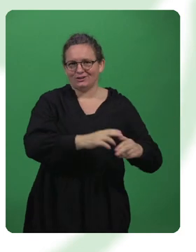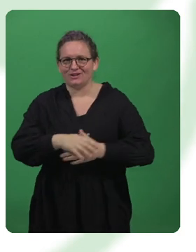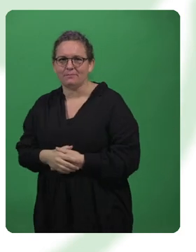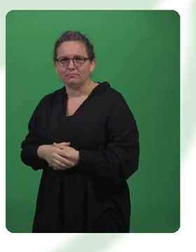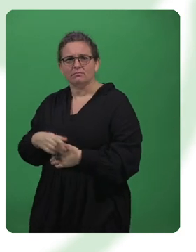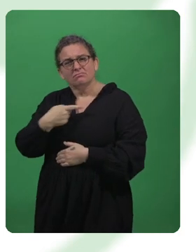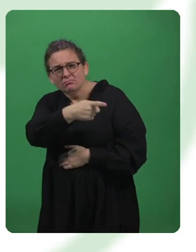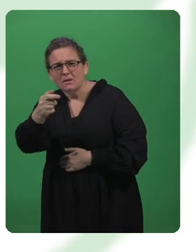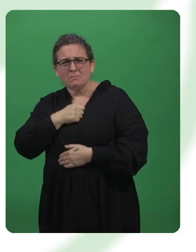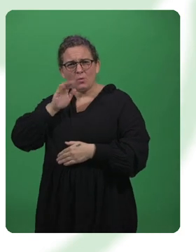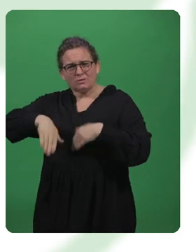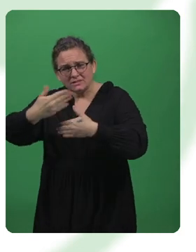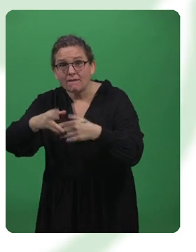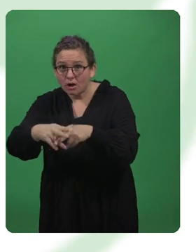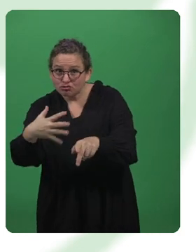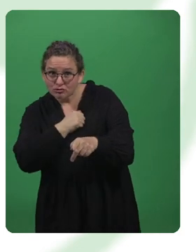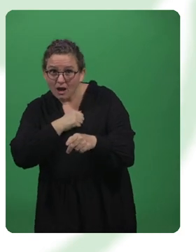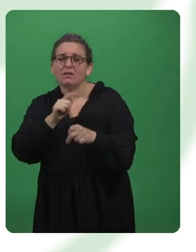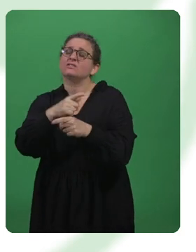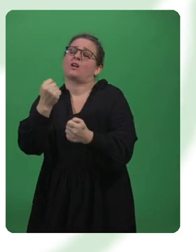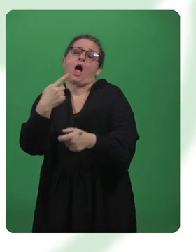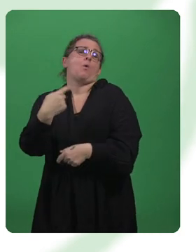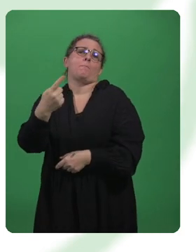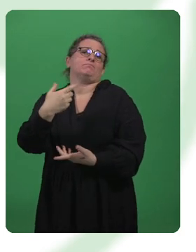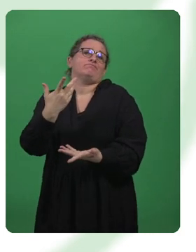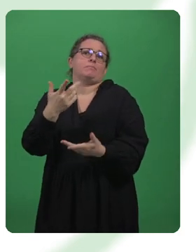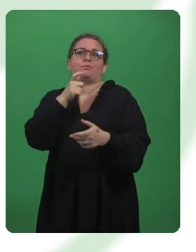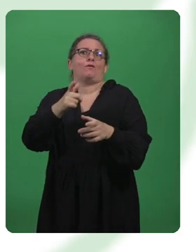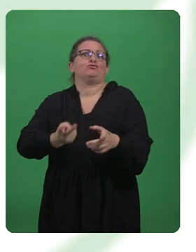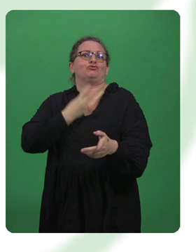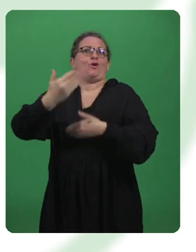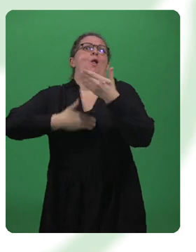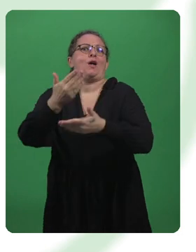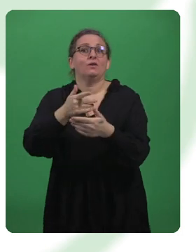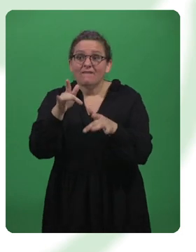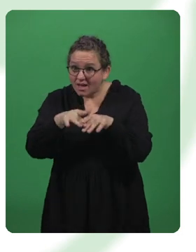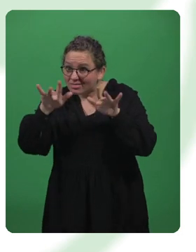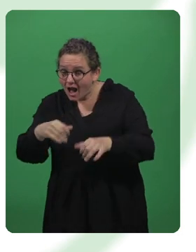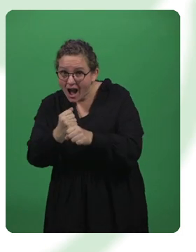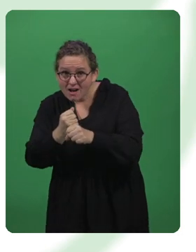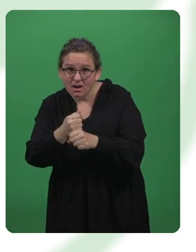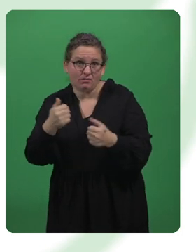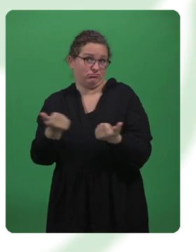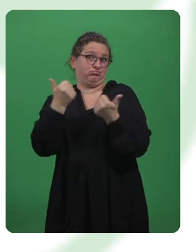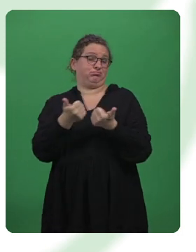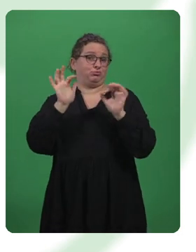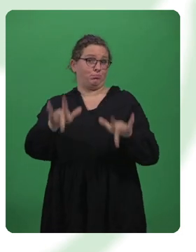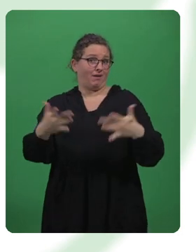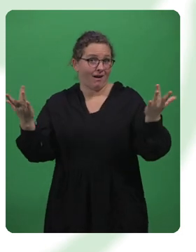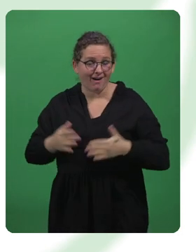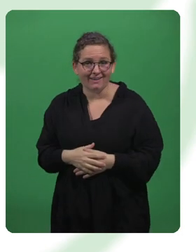Habt ihr Mut dafür, und wenn ihr das schafft, dann könnt ihr stolz auf euch sein. Weil ein Beruf zu haben ist super.